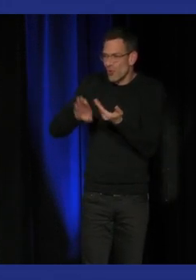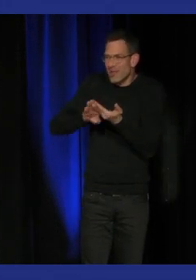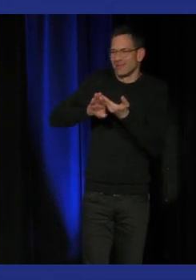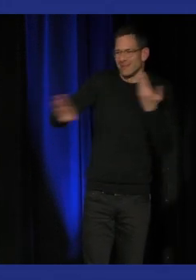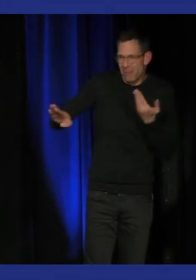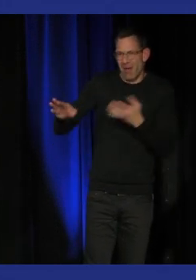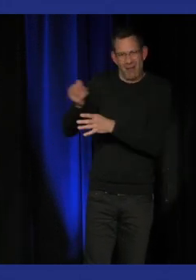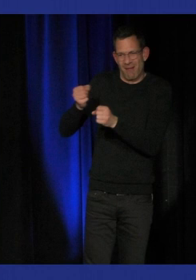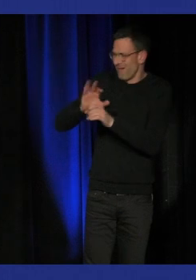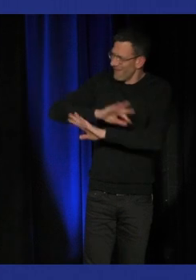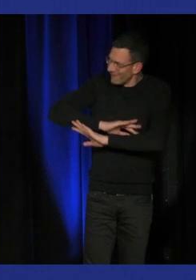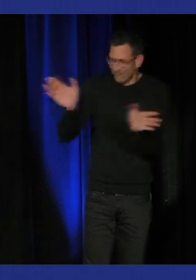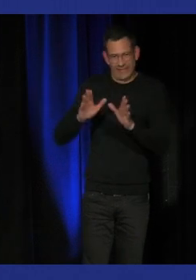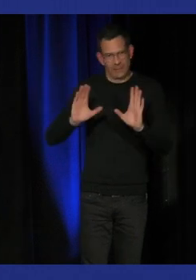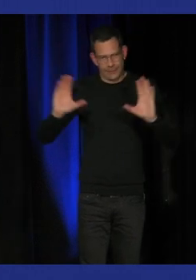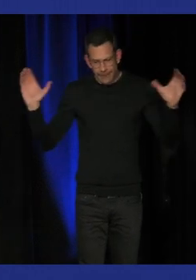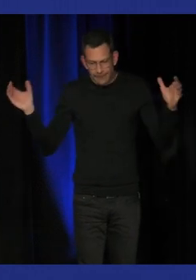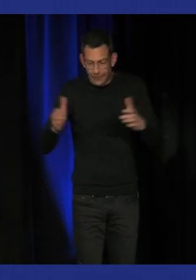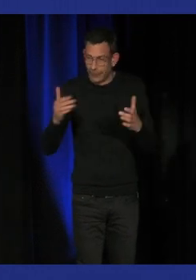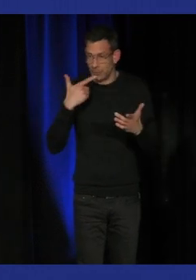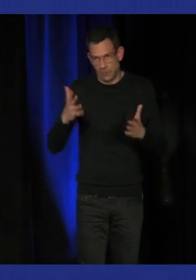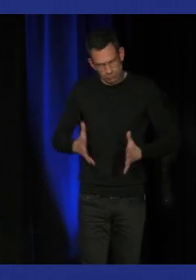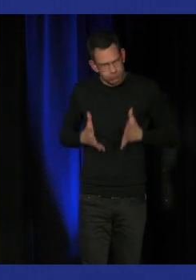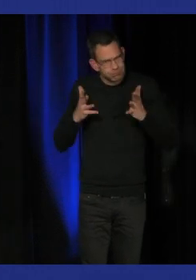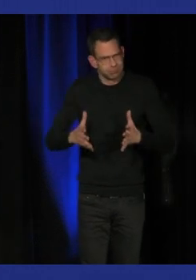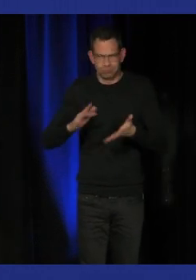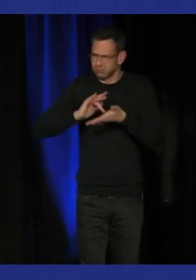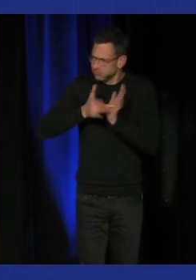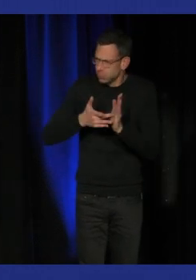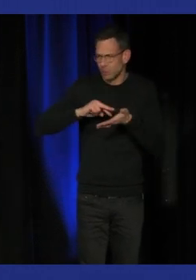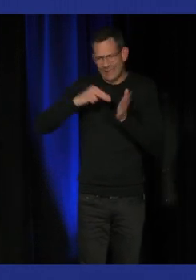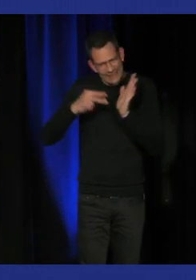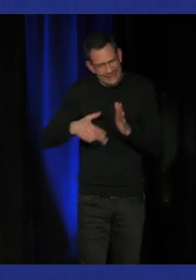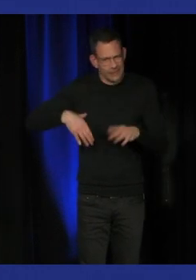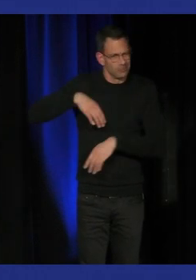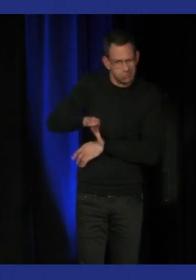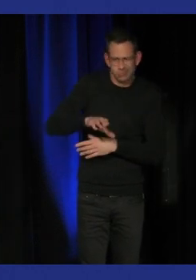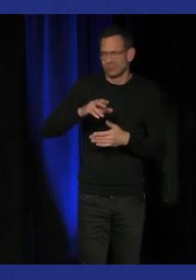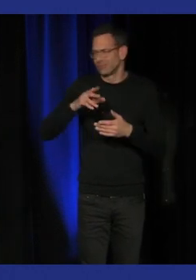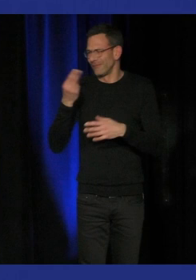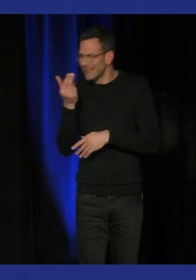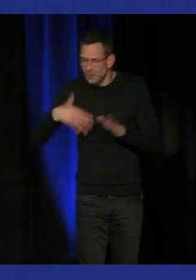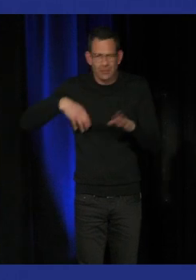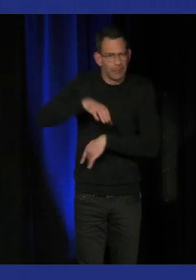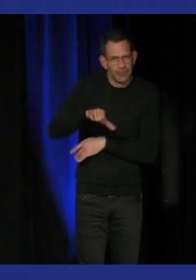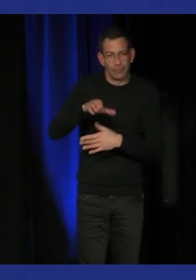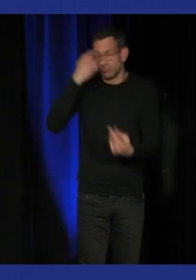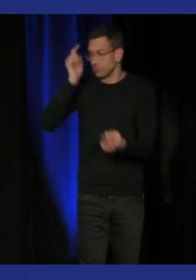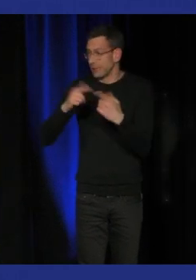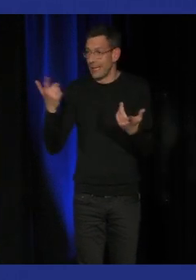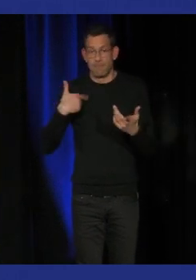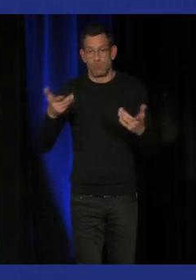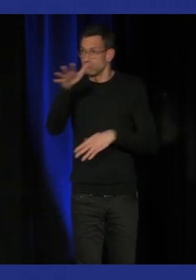on peut mettre tous les moyens, que ce soit financiers, techniques, dans l'accessibilité des lieux publics